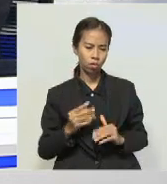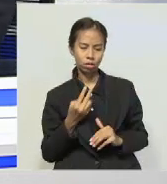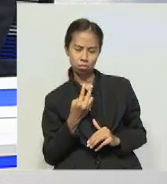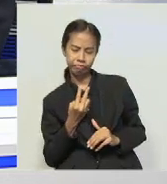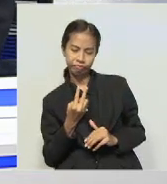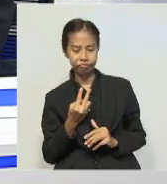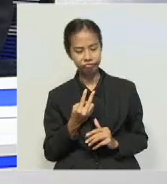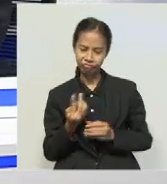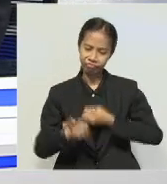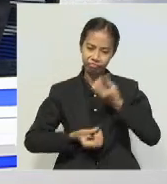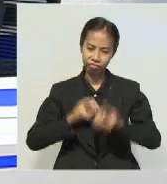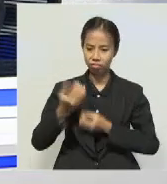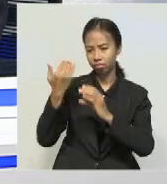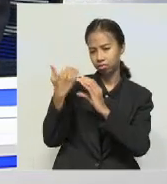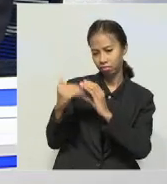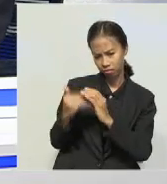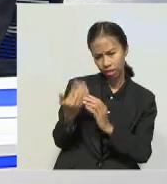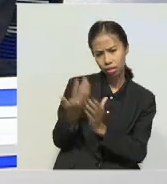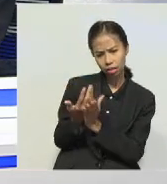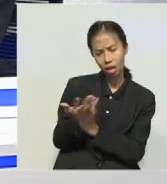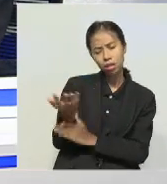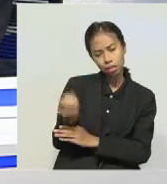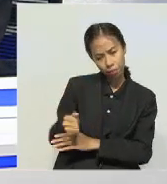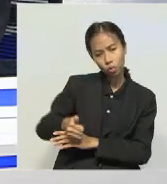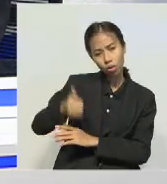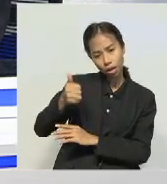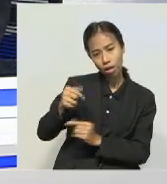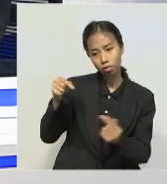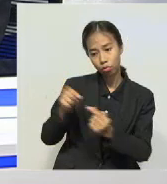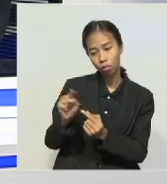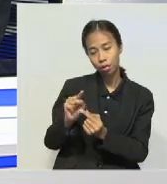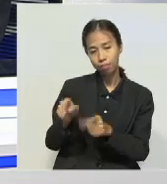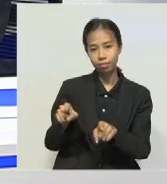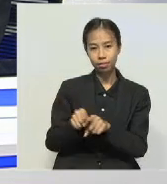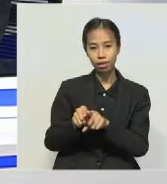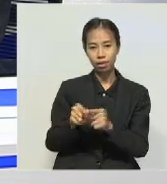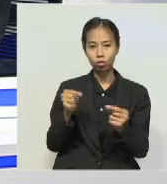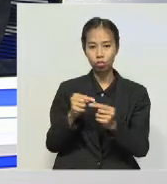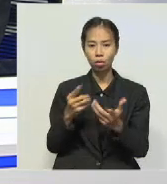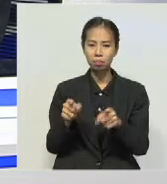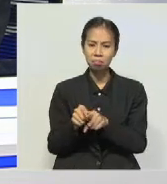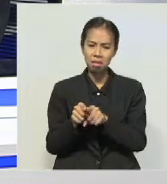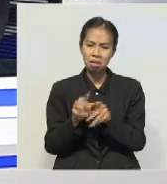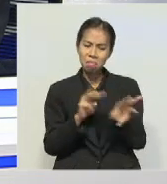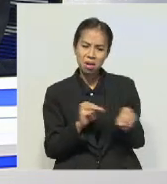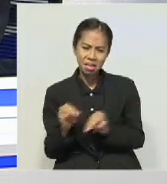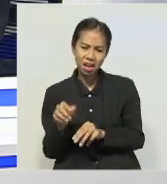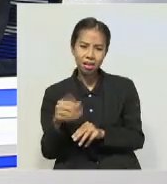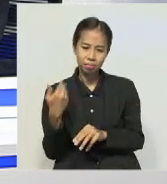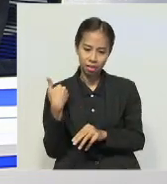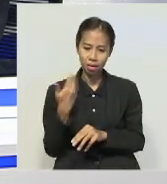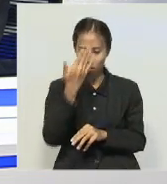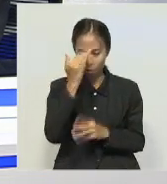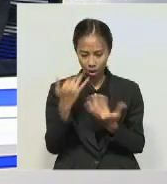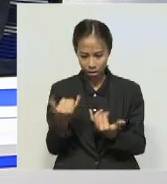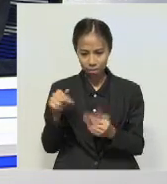ข้ามาแสดงความคิดเห็นนะคะบอกว่าจริงๆเก็บหน่อยก็ดีนะจะได้มีเขาเรียกว่ามารยาทในการใช้ถนนเพราะว่าจะได้รู้ว่าพื้นที่เป็น